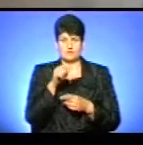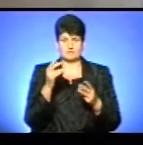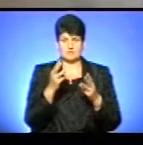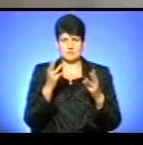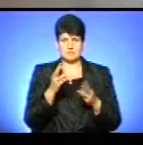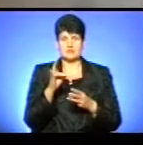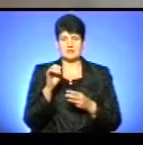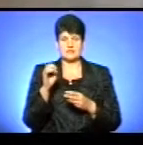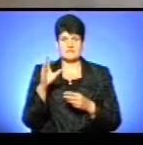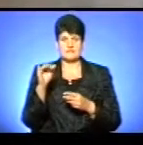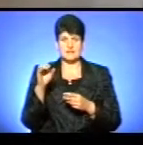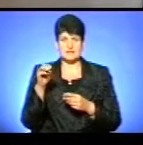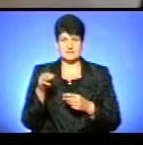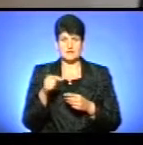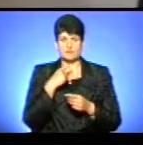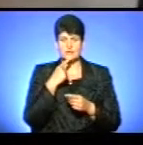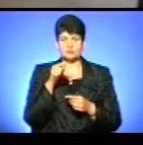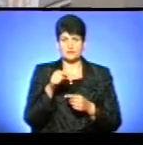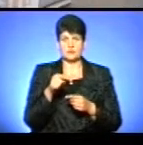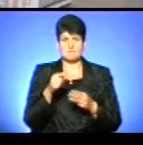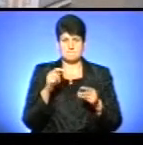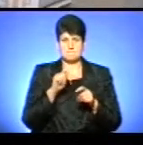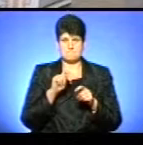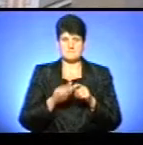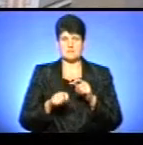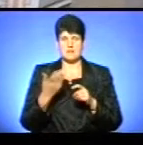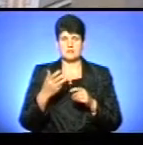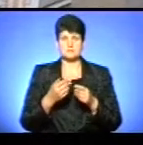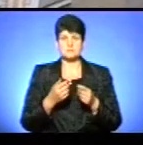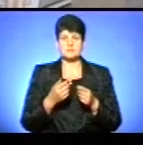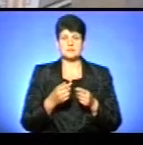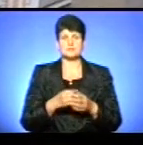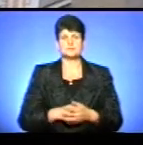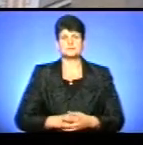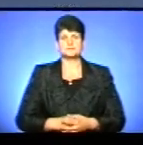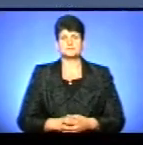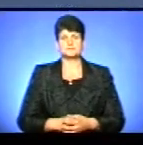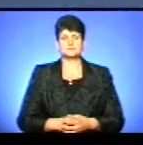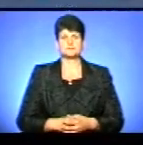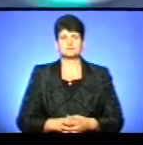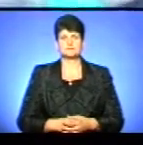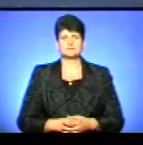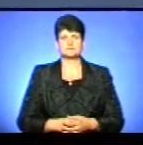невістка казала, що він погрожував, що це він підпалив. Соломія Струс, Андрій Прокопів, новини.